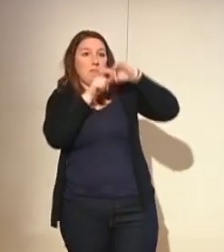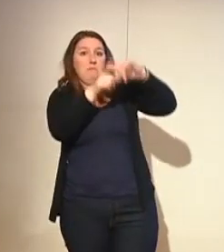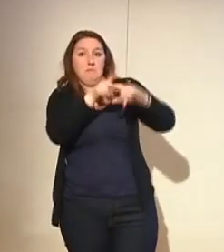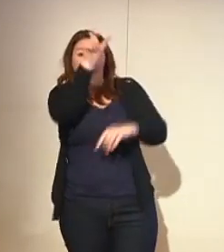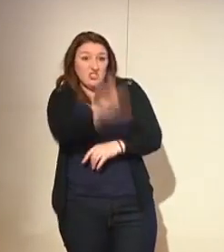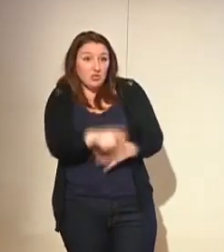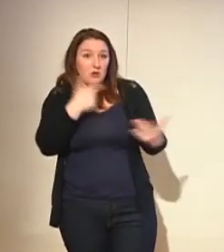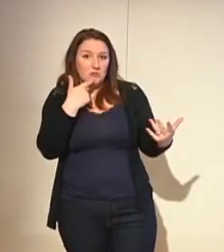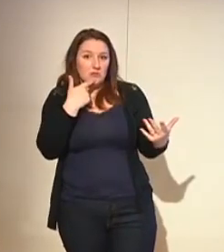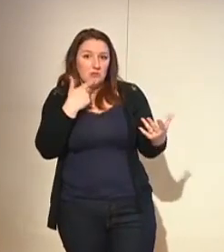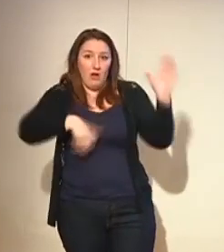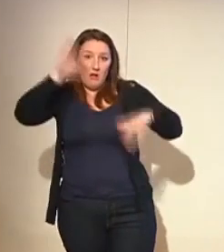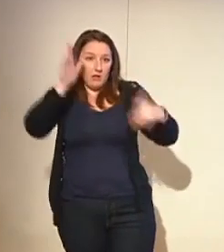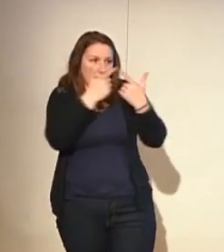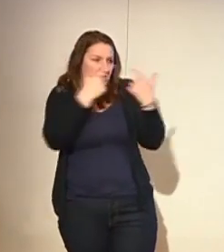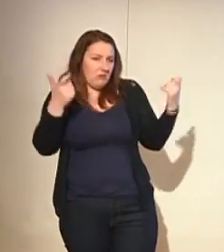candidature